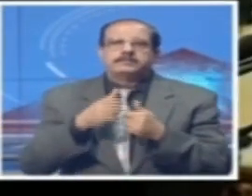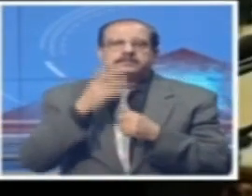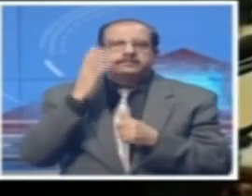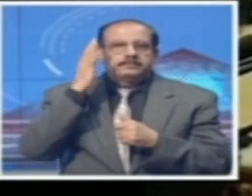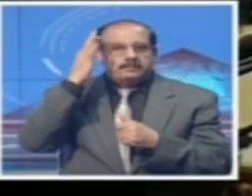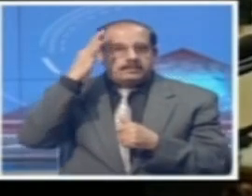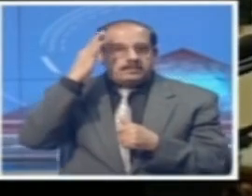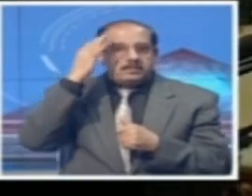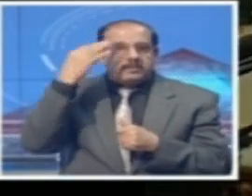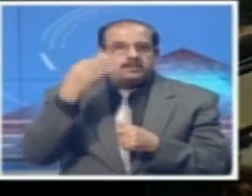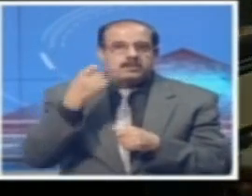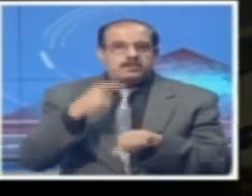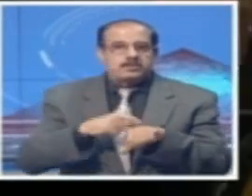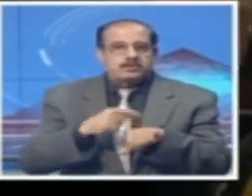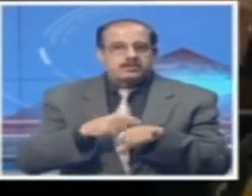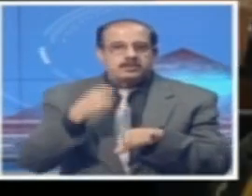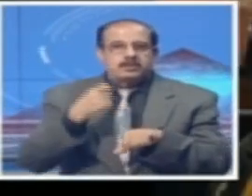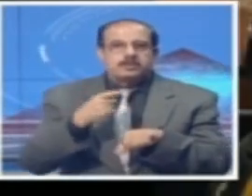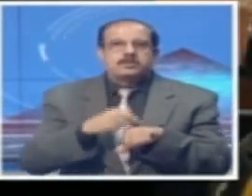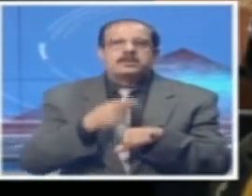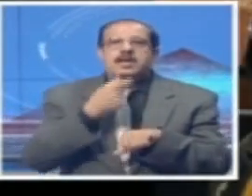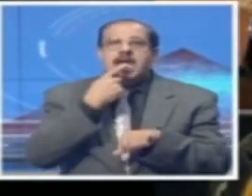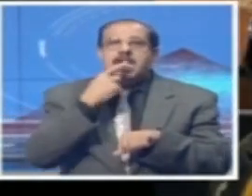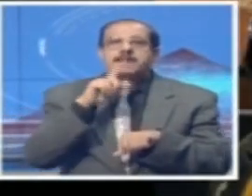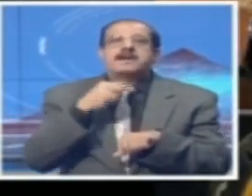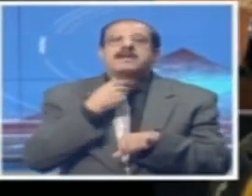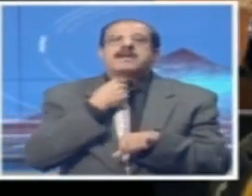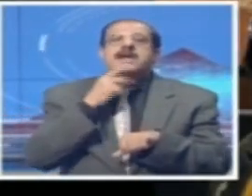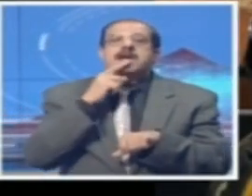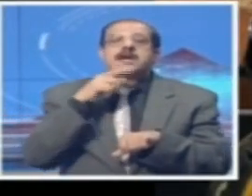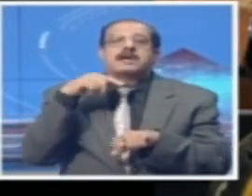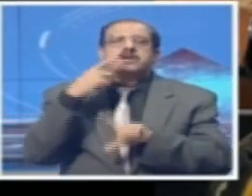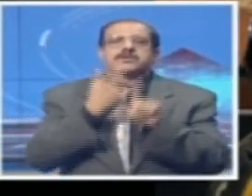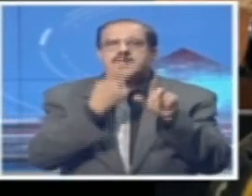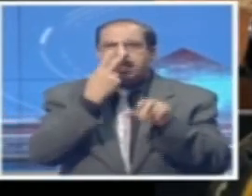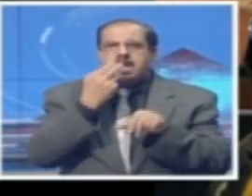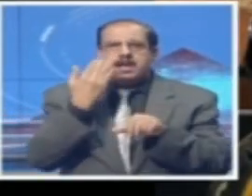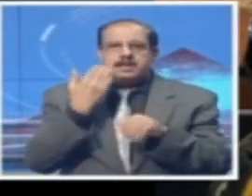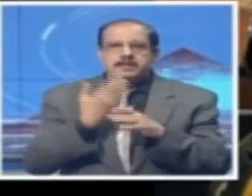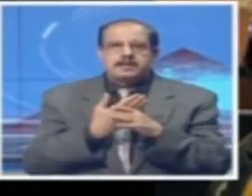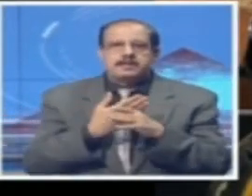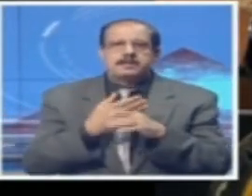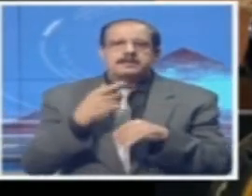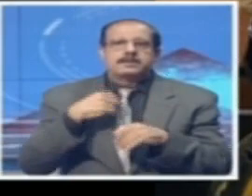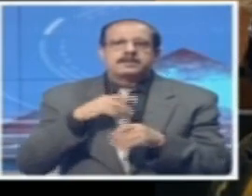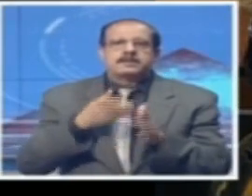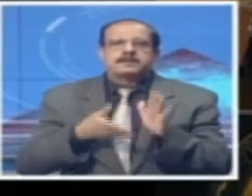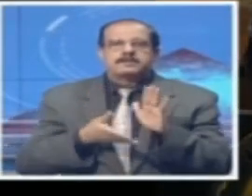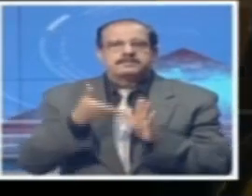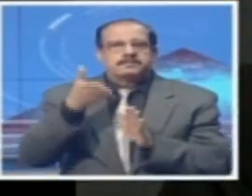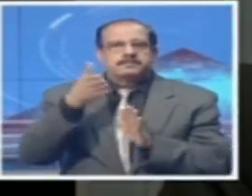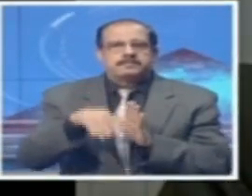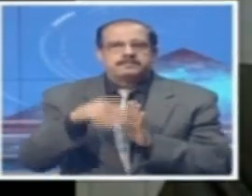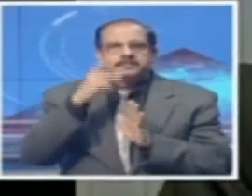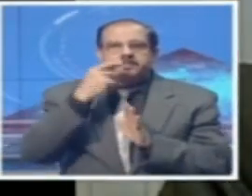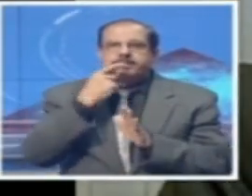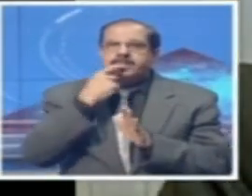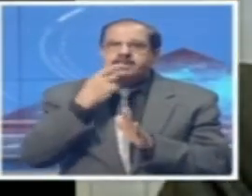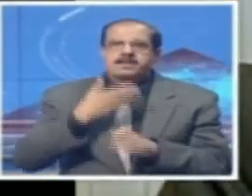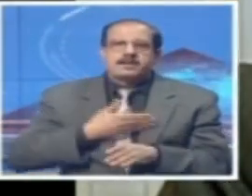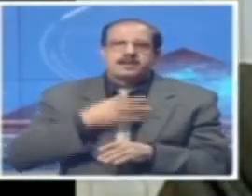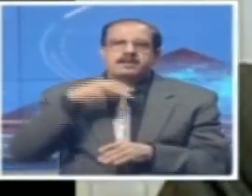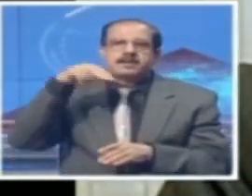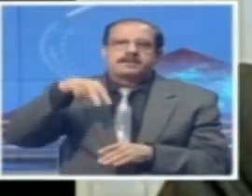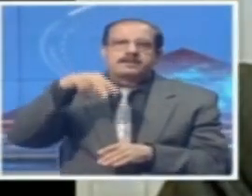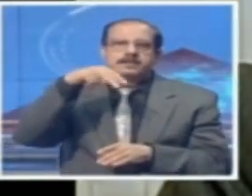أو جهده. الدكتور كمال الجنزوري رئيس وزراء مصر الأسبق غادر دنيانا عن عمر